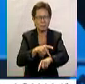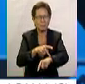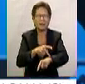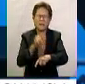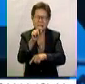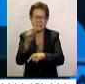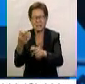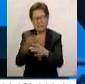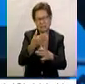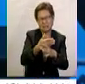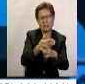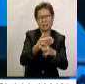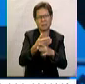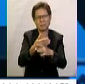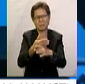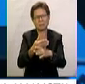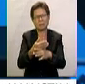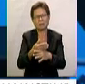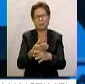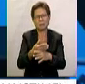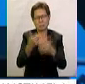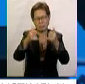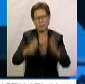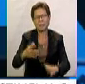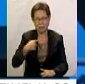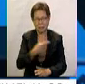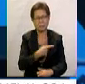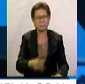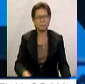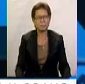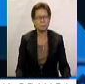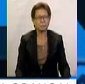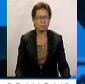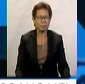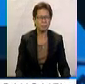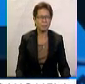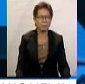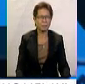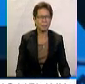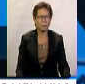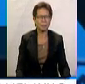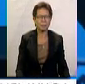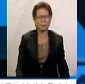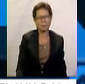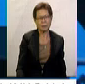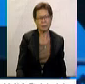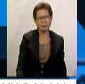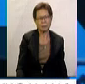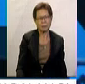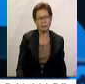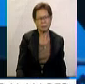menjejaskan hantaran kita, tetapi saya rasa pemain-pemain juga menunjukkan satu komitmen yang tinggi pada malam